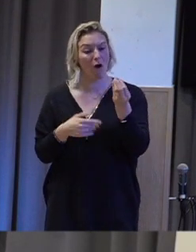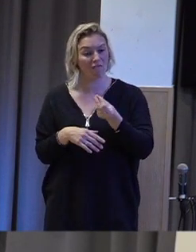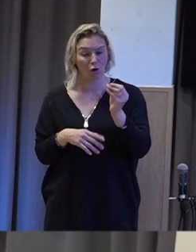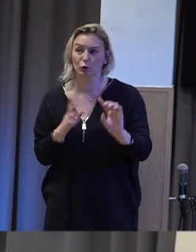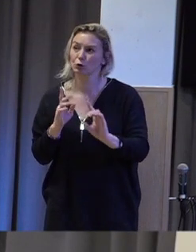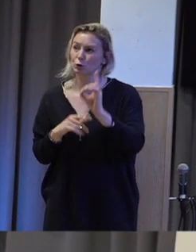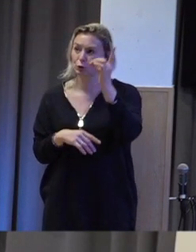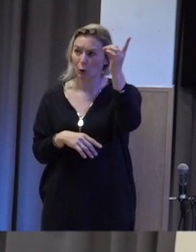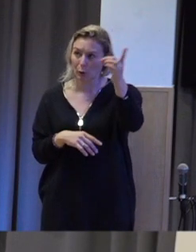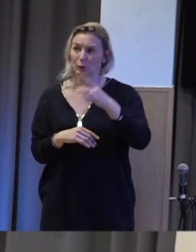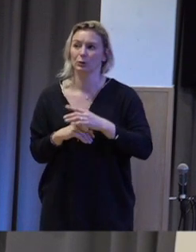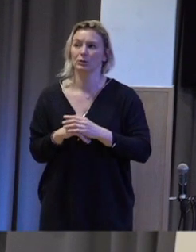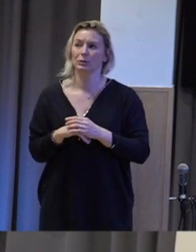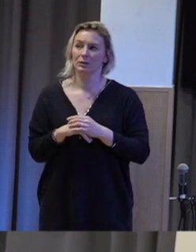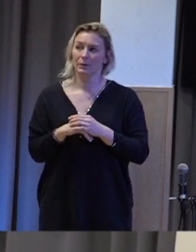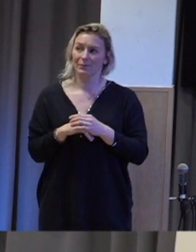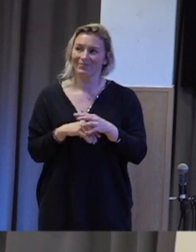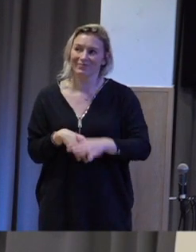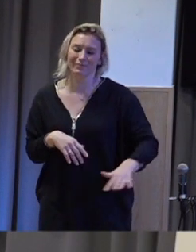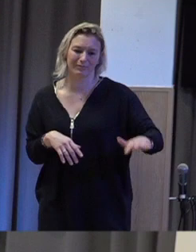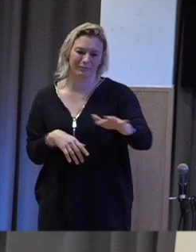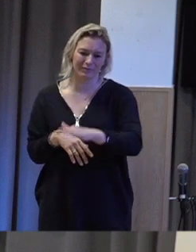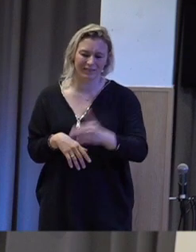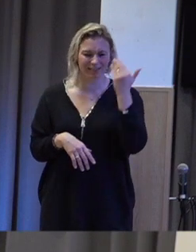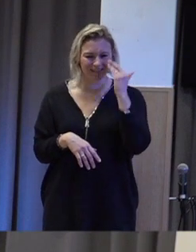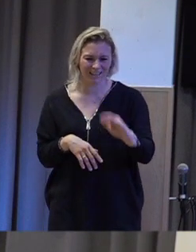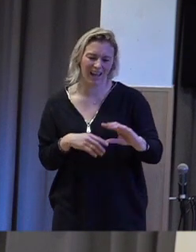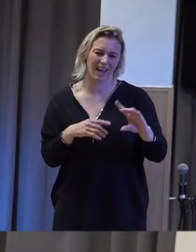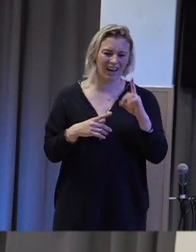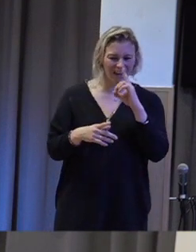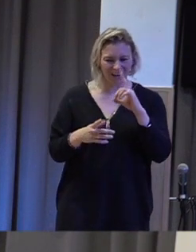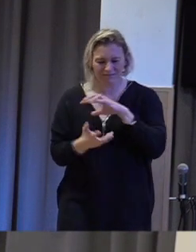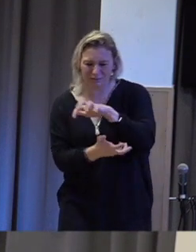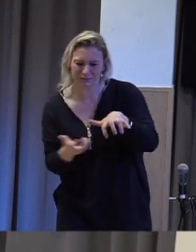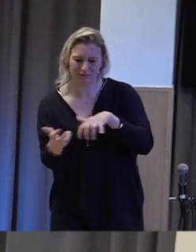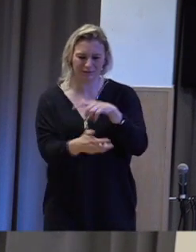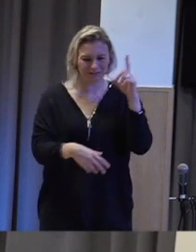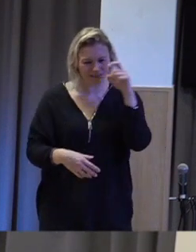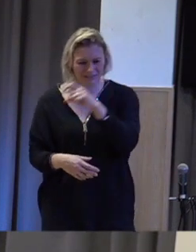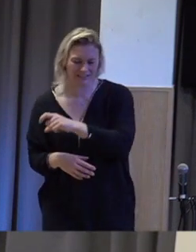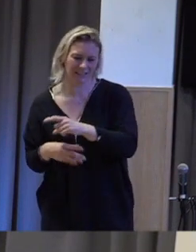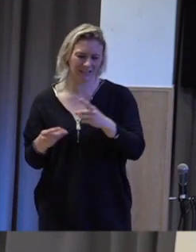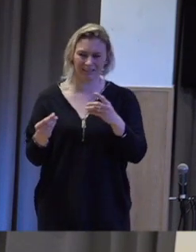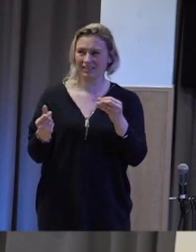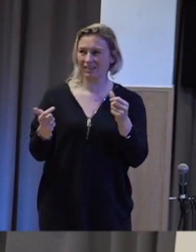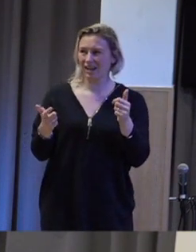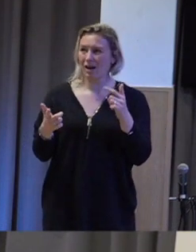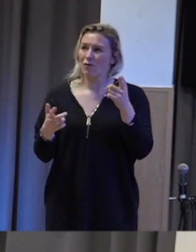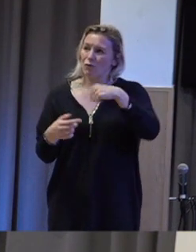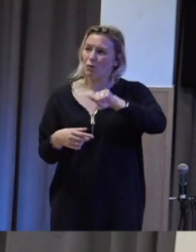irréprochables au milieu d'une génération perverse et corrompue par laquelle vous brillez comme des flambeaux.